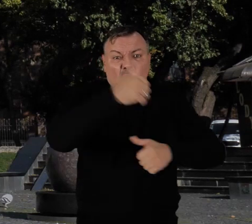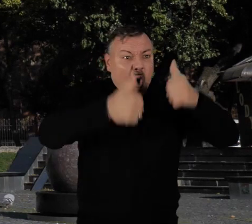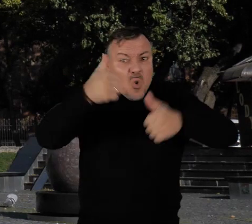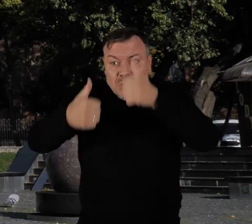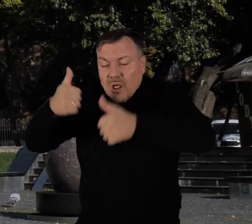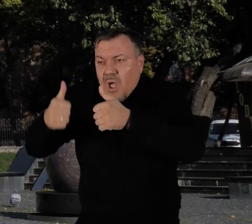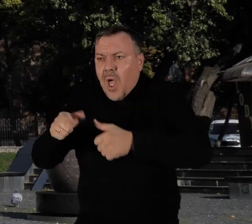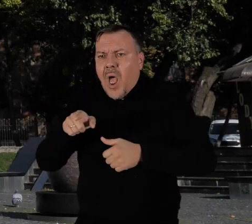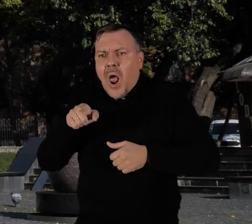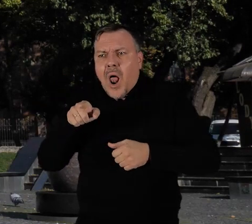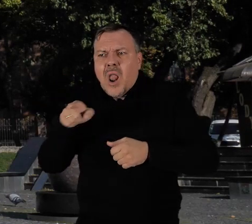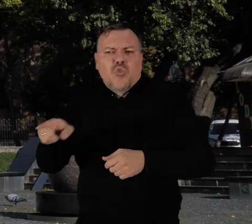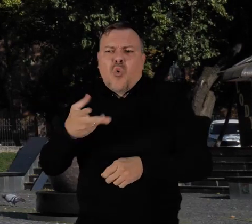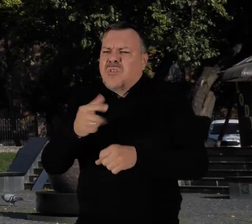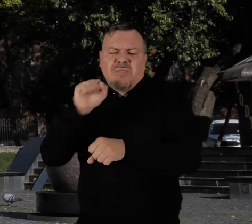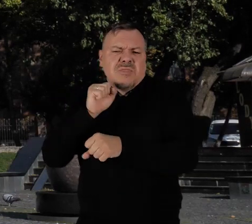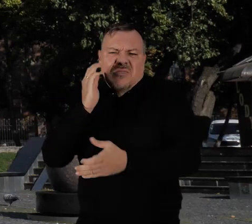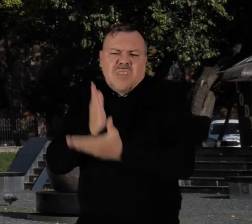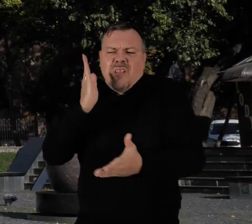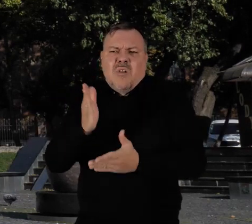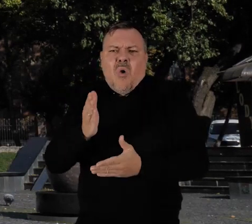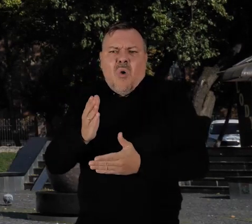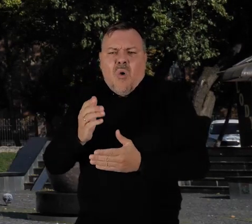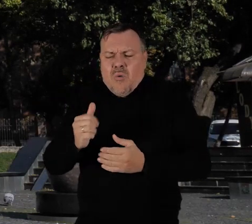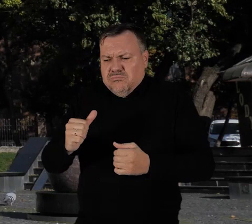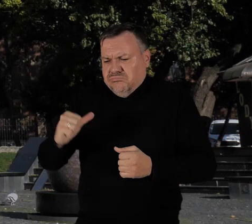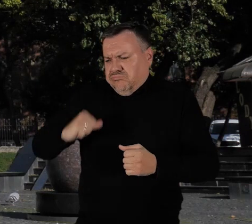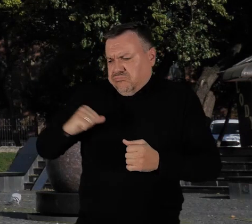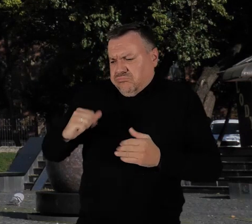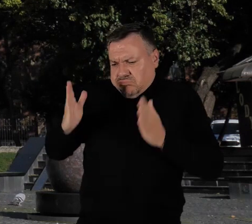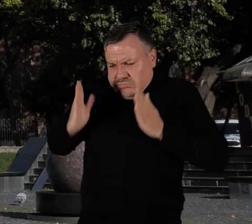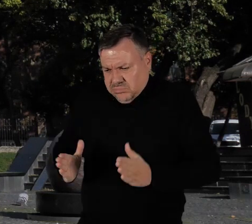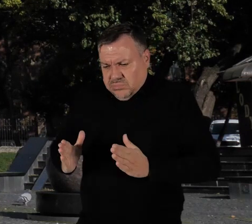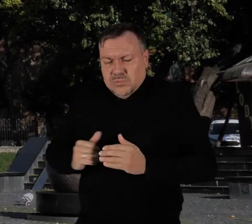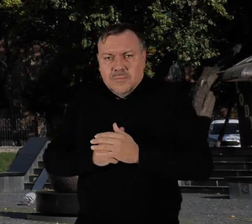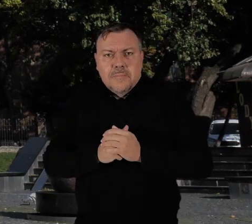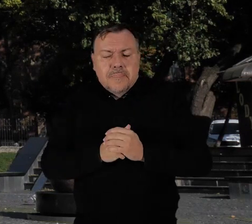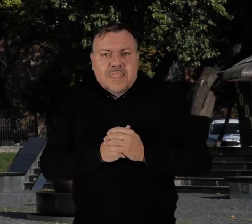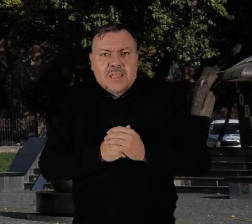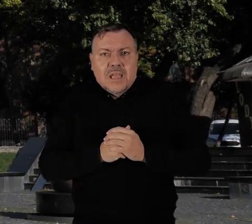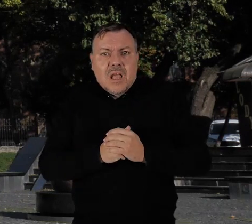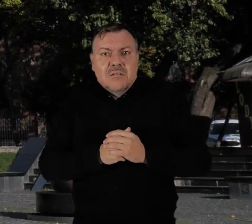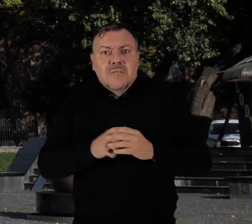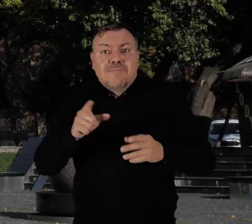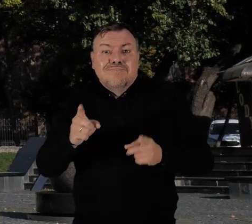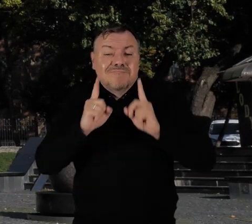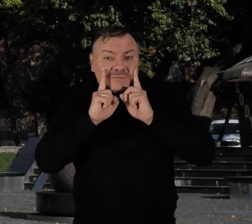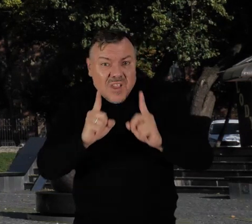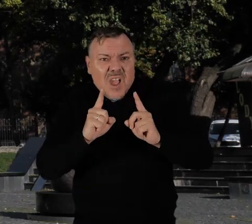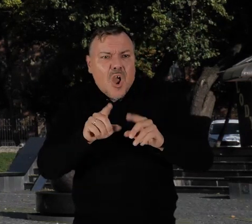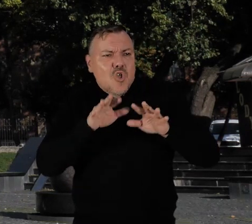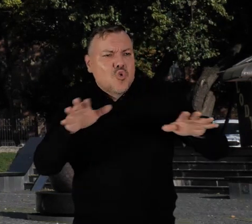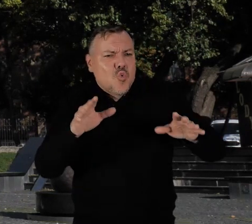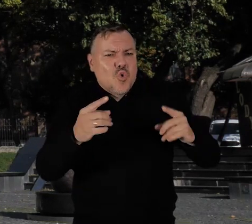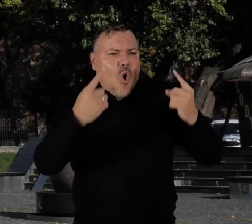nie przestało być sprawą egzystencjalną, sprawą sięgającą samych trzewi ludzkiej osobowości. Fakt,